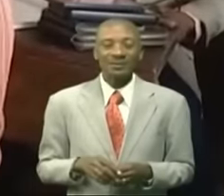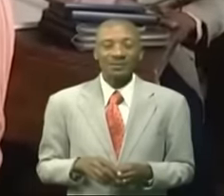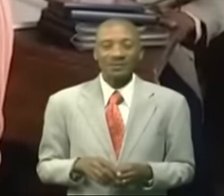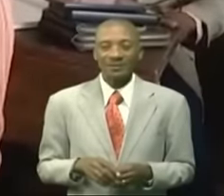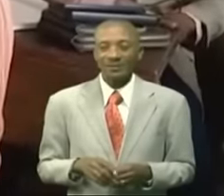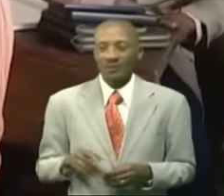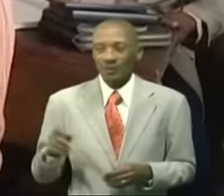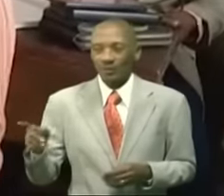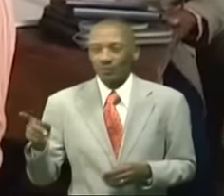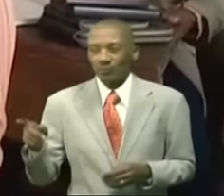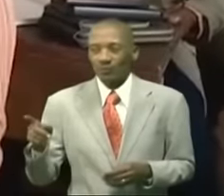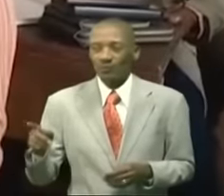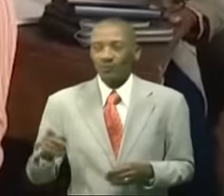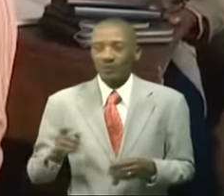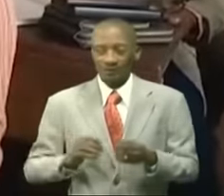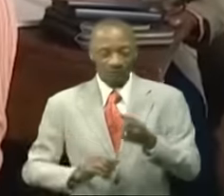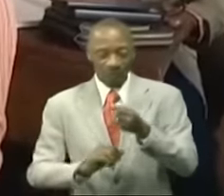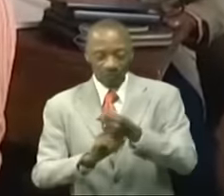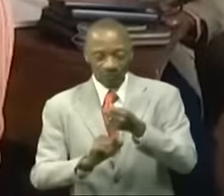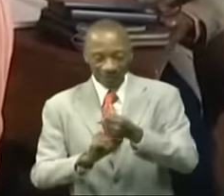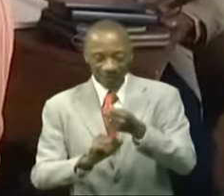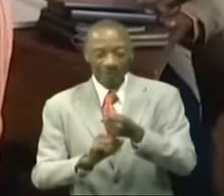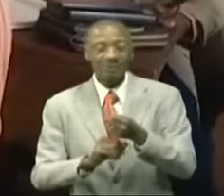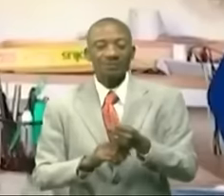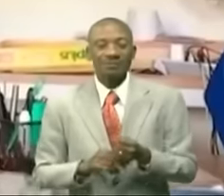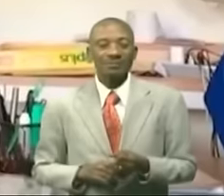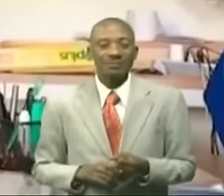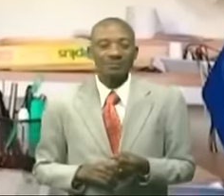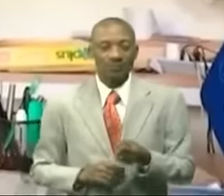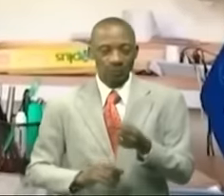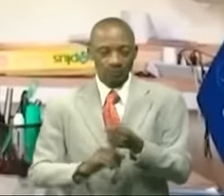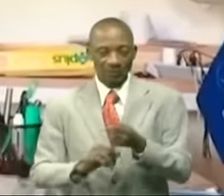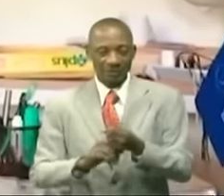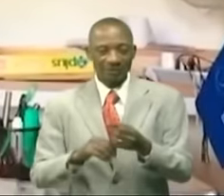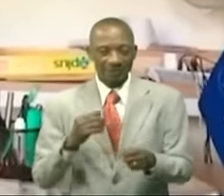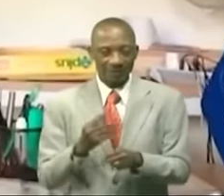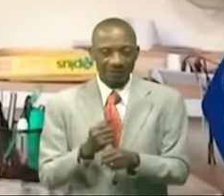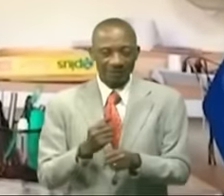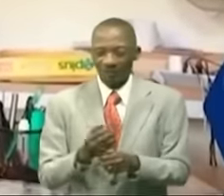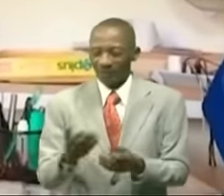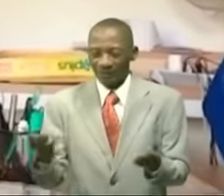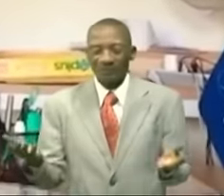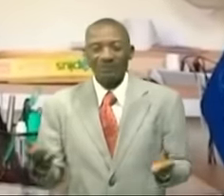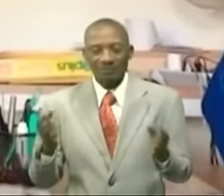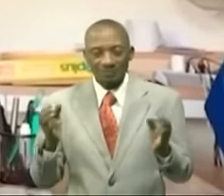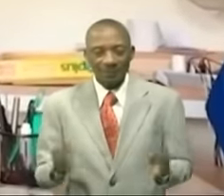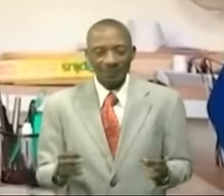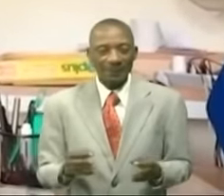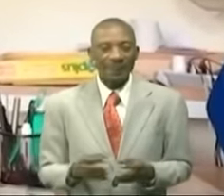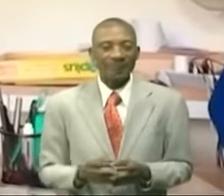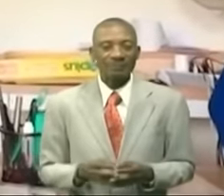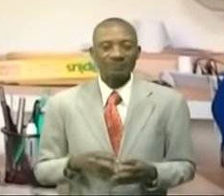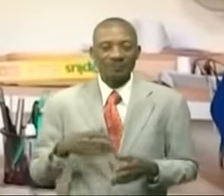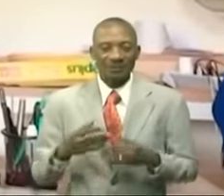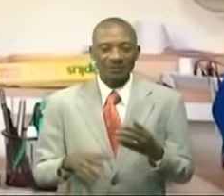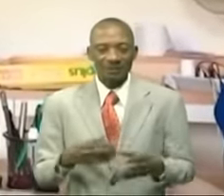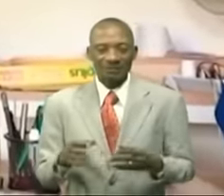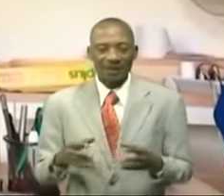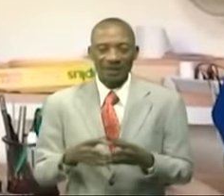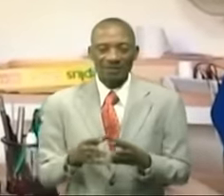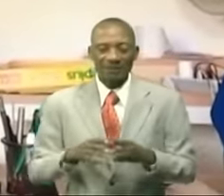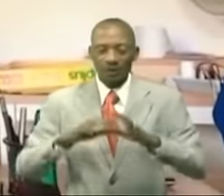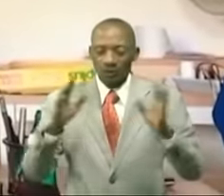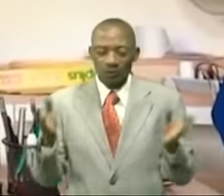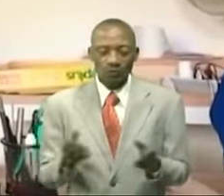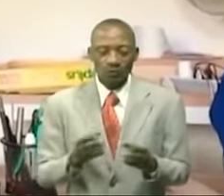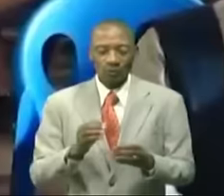a des gestions sans nombre d'écoles et requis. Raison pour laquelle nous avons demandé